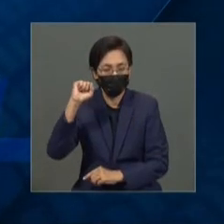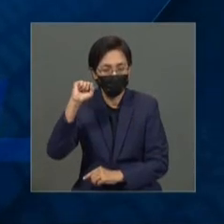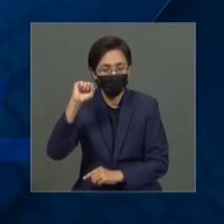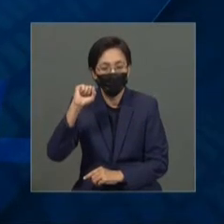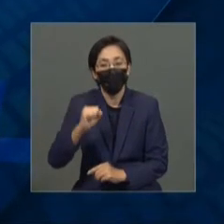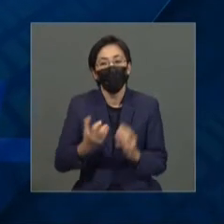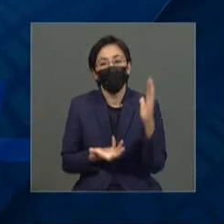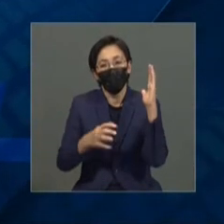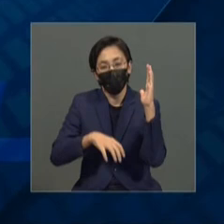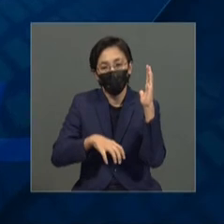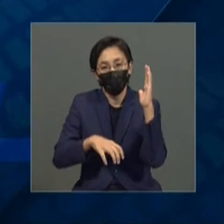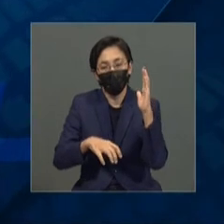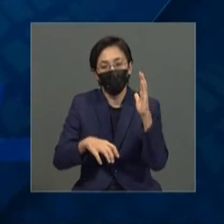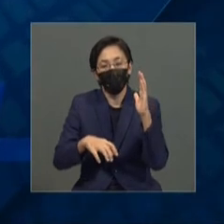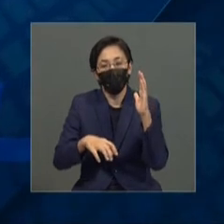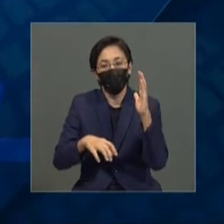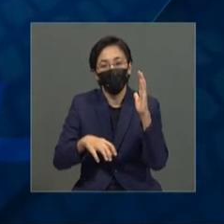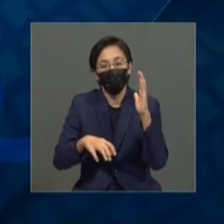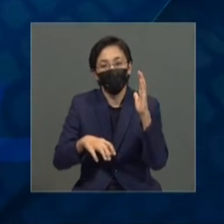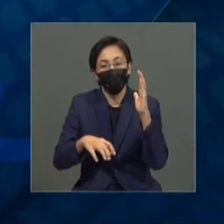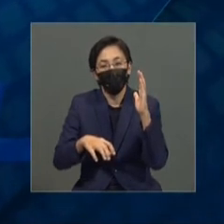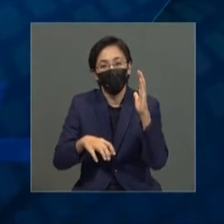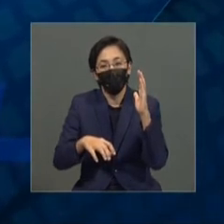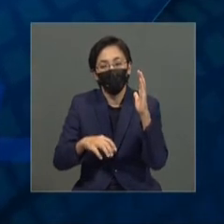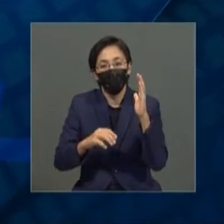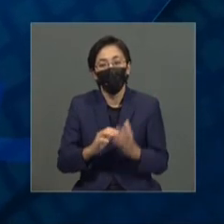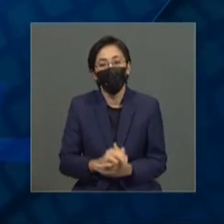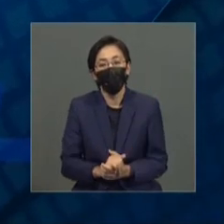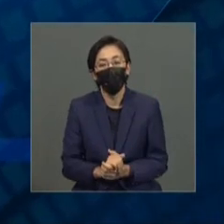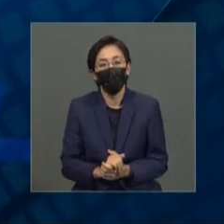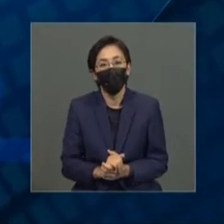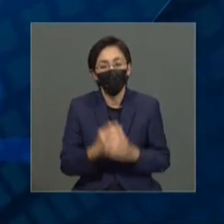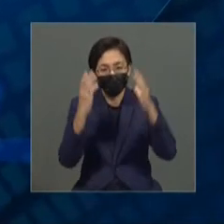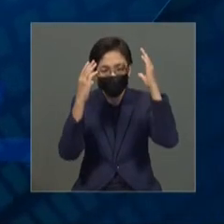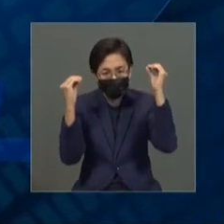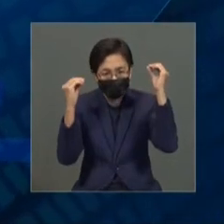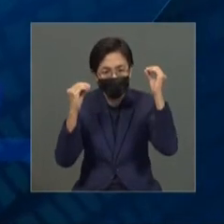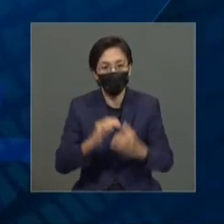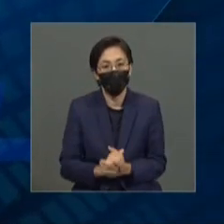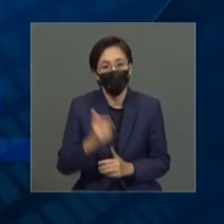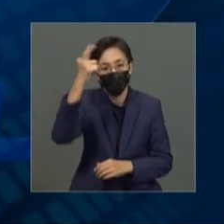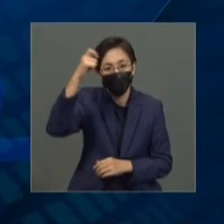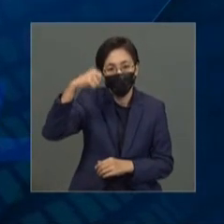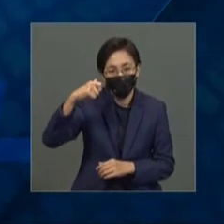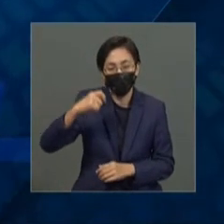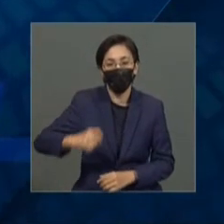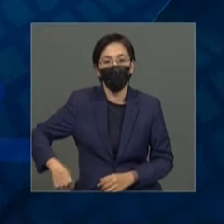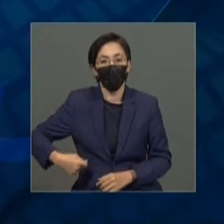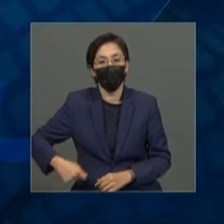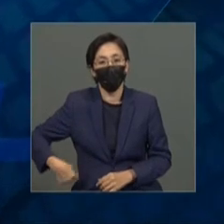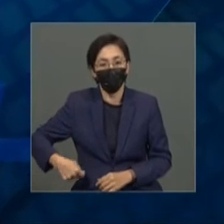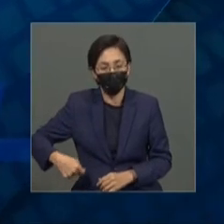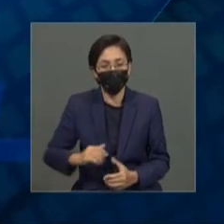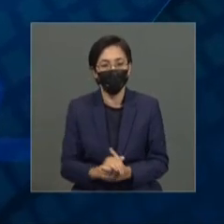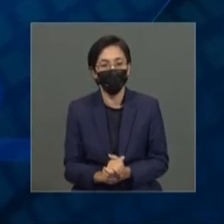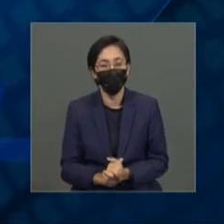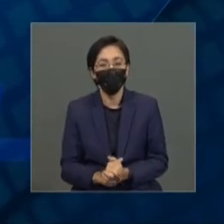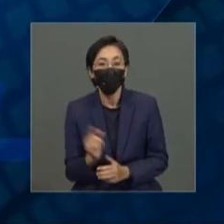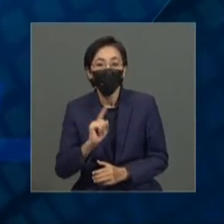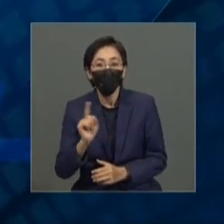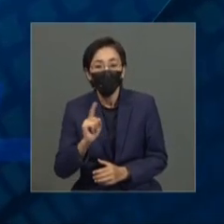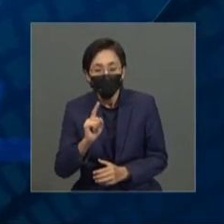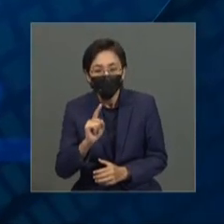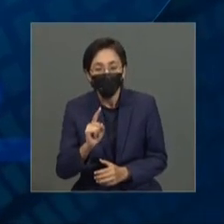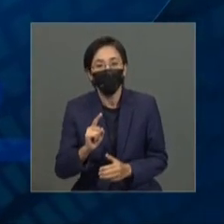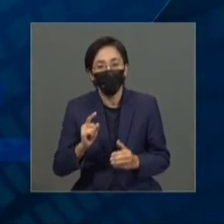เนเธอร์แลนด์เมียนมาและกัมพูชาเป็นเคสกรณีที่มีการเดินทางผ่